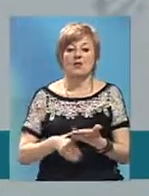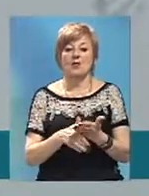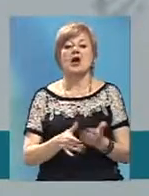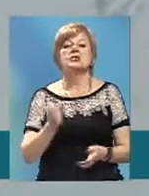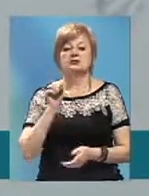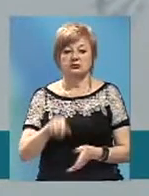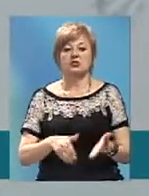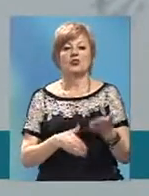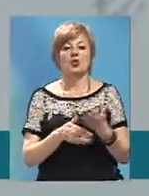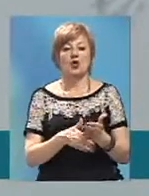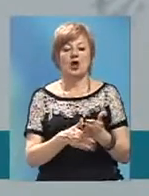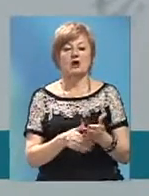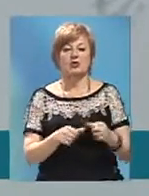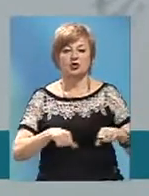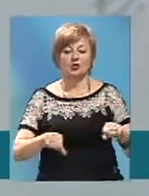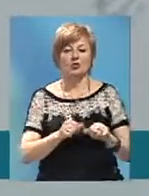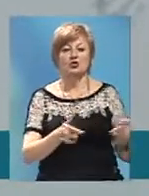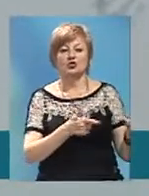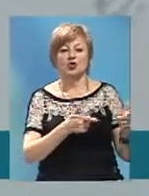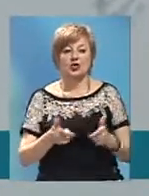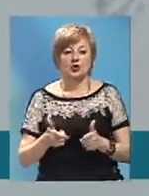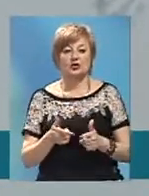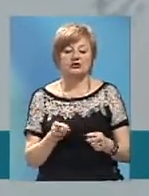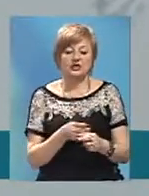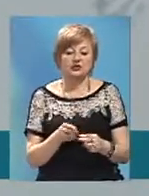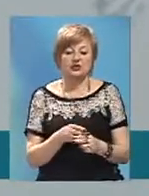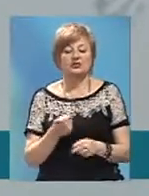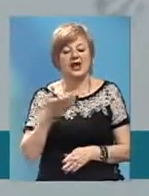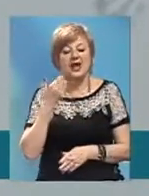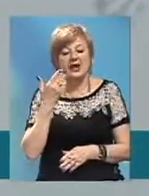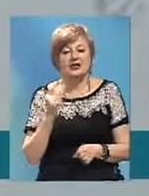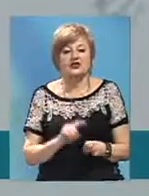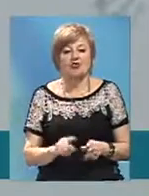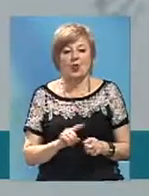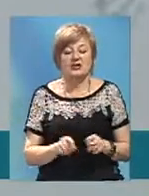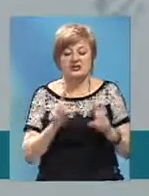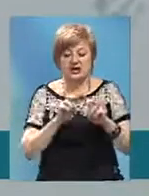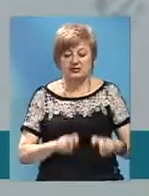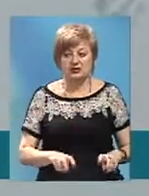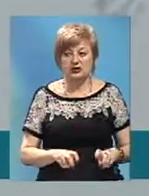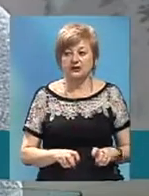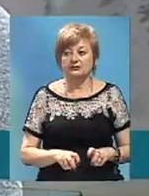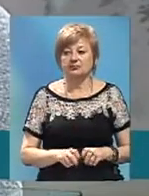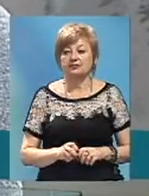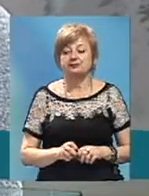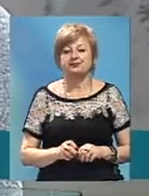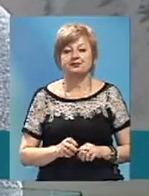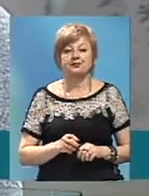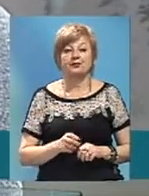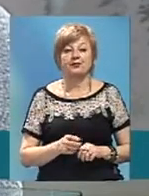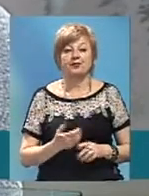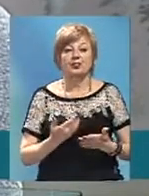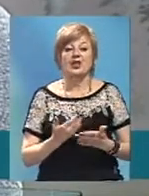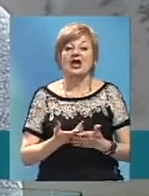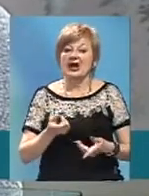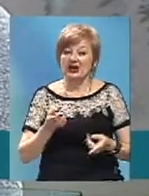допомагаємо неформально комітету готувати якісно правки до легшого і швидшого розгляду. Давайте два сценарії. Реалістичний,